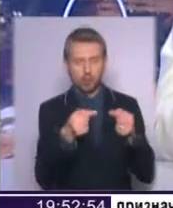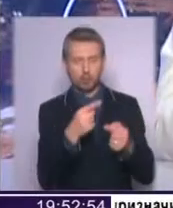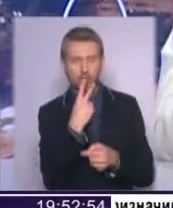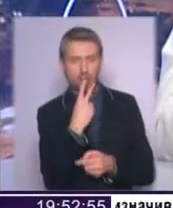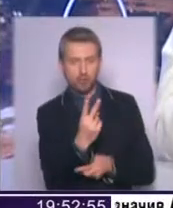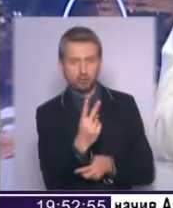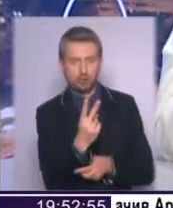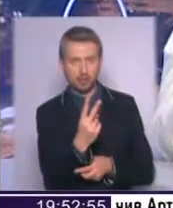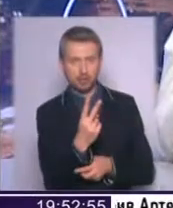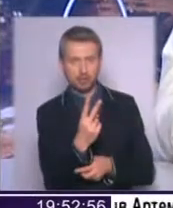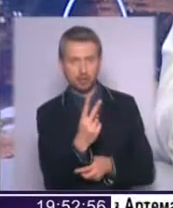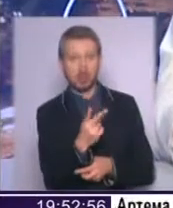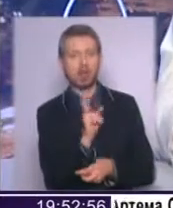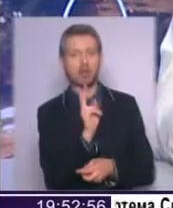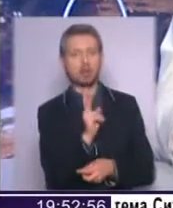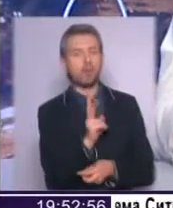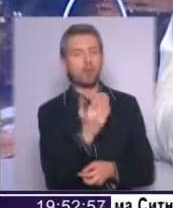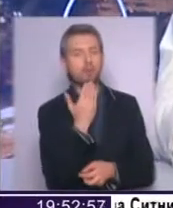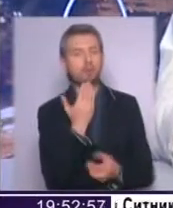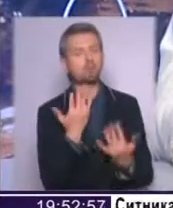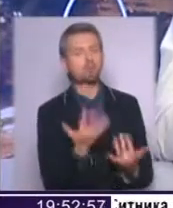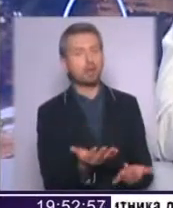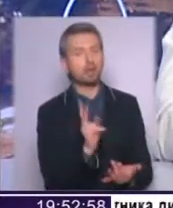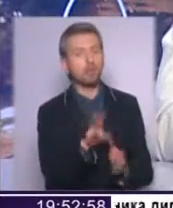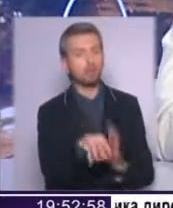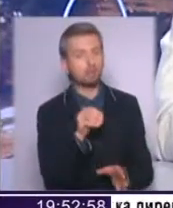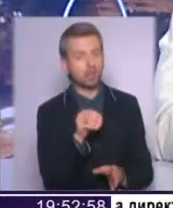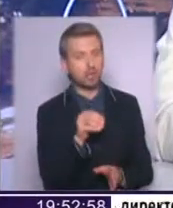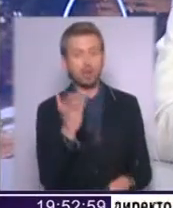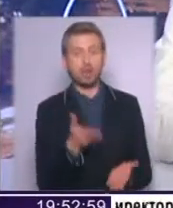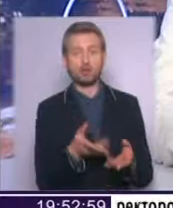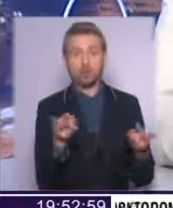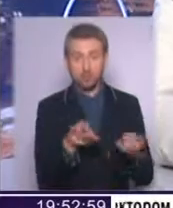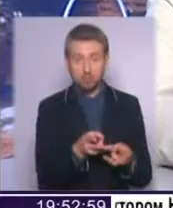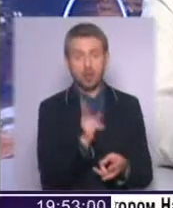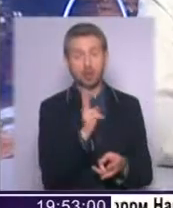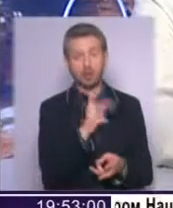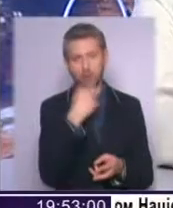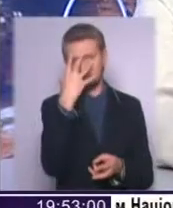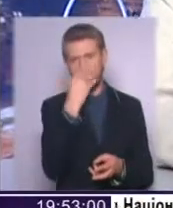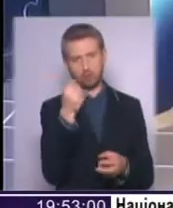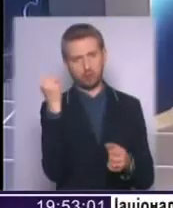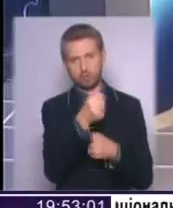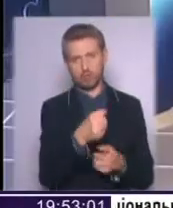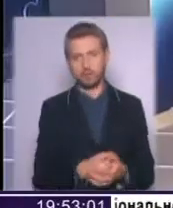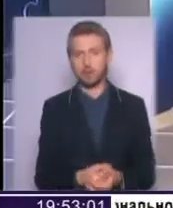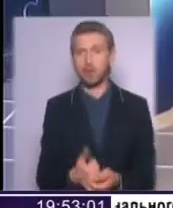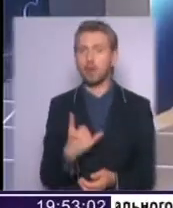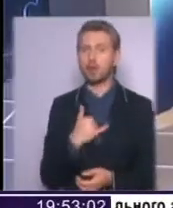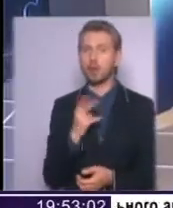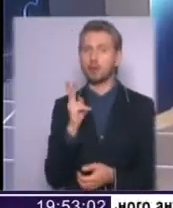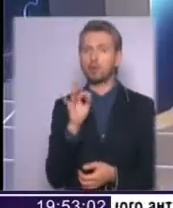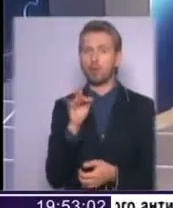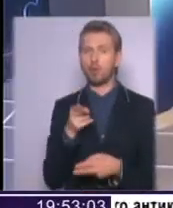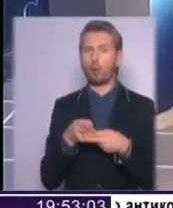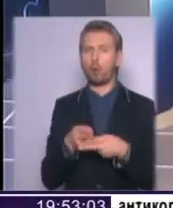бачити, кого питати, кого вибрали. Якщо треба, то й кому морду набити. Дякую. У нас Коростень на зв'язку.